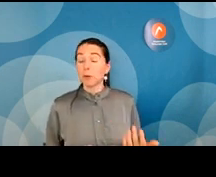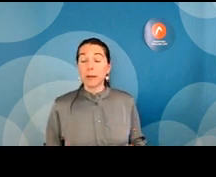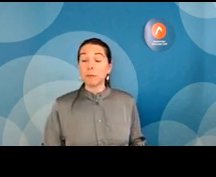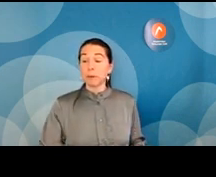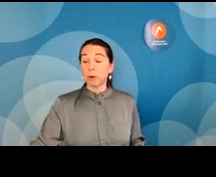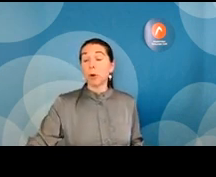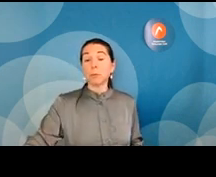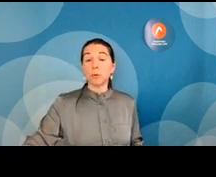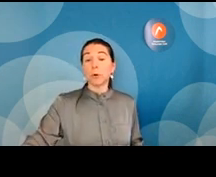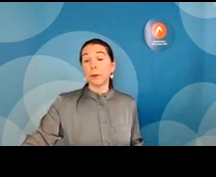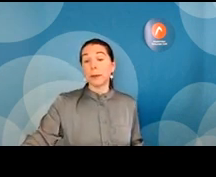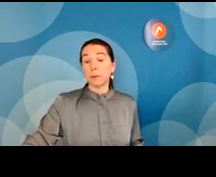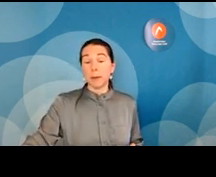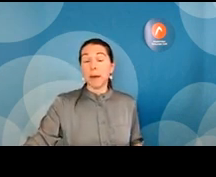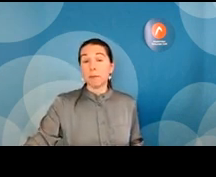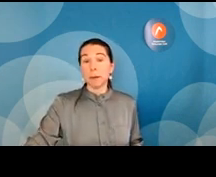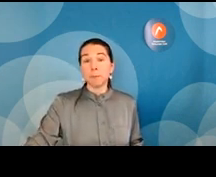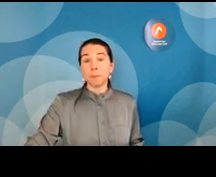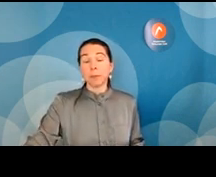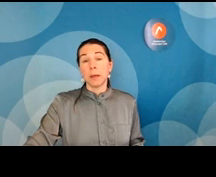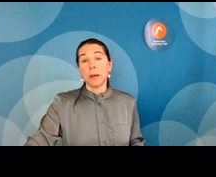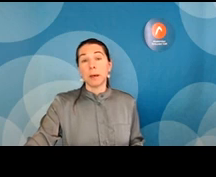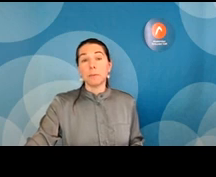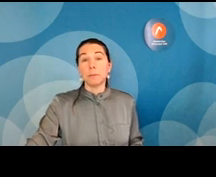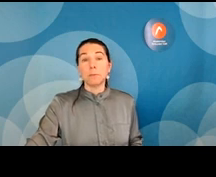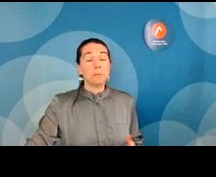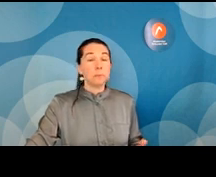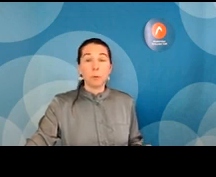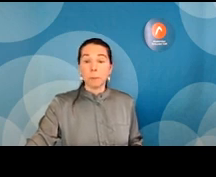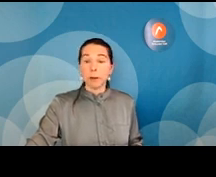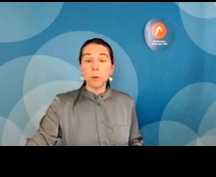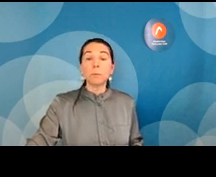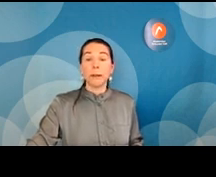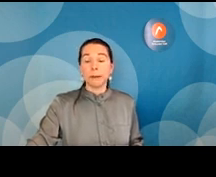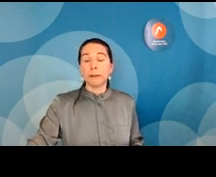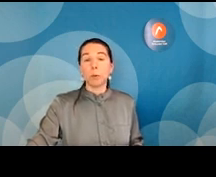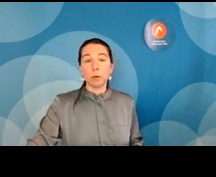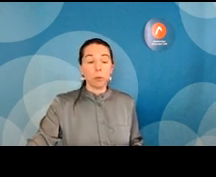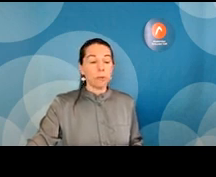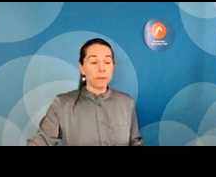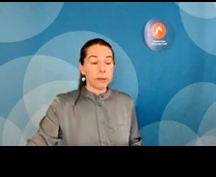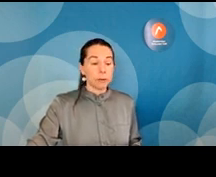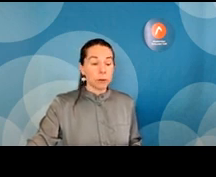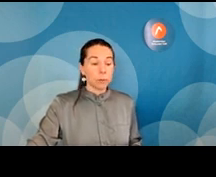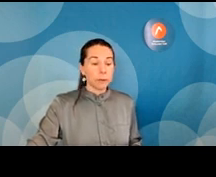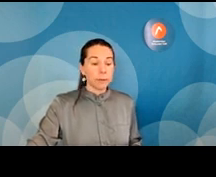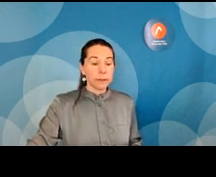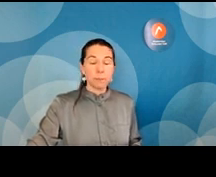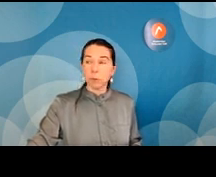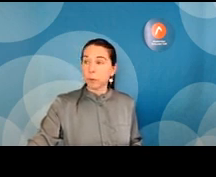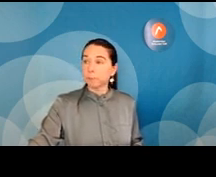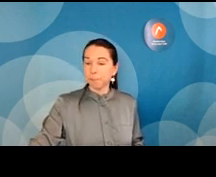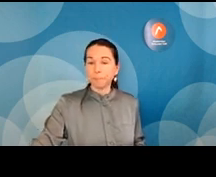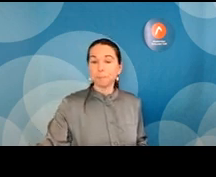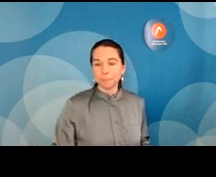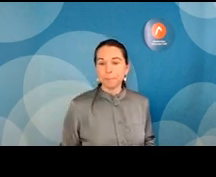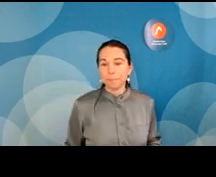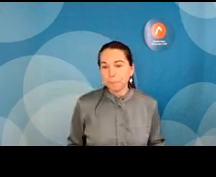därmed vår livsinkomst och liksom även vår pension i längden och då vad vi kan göra åt det.